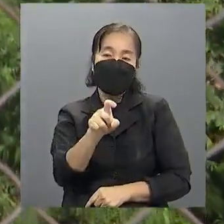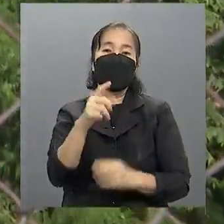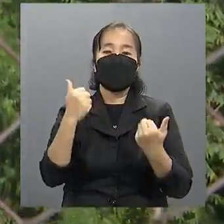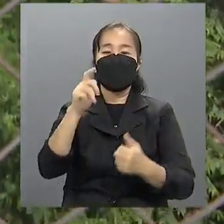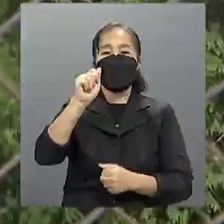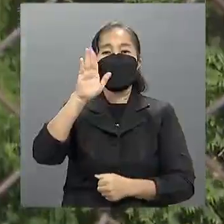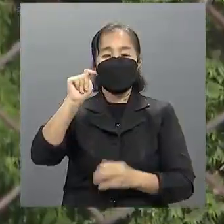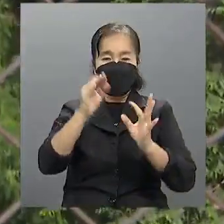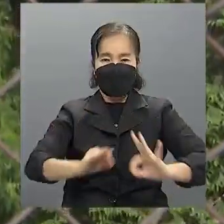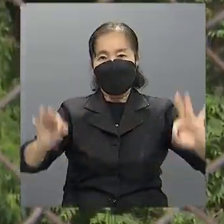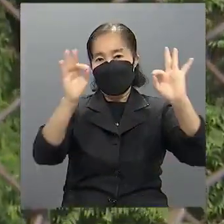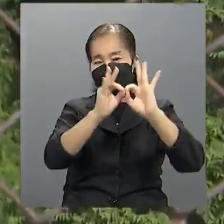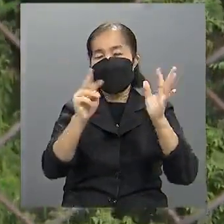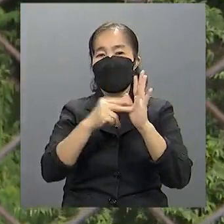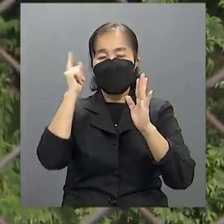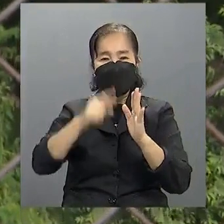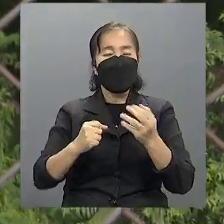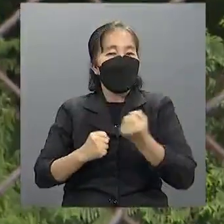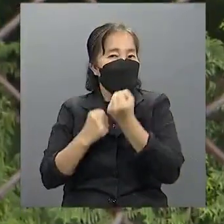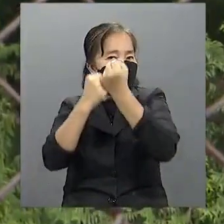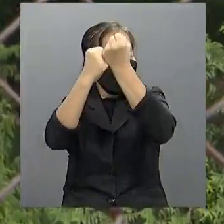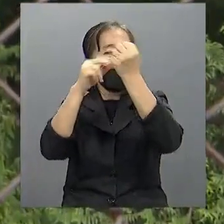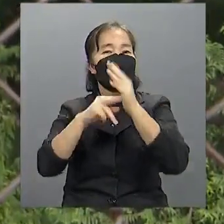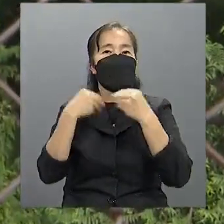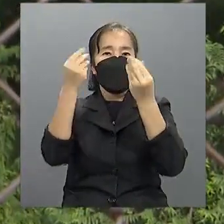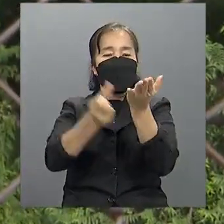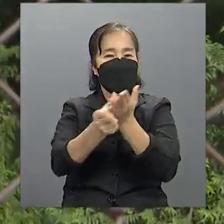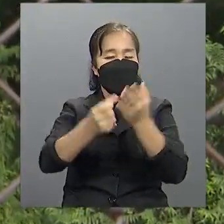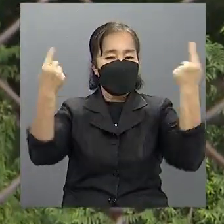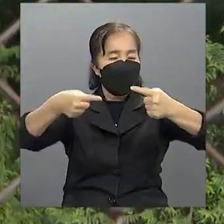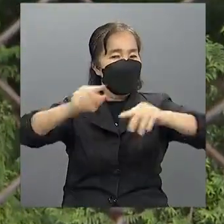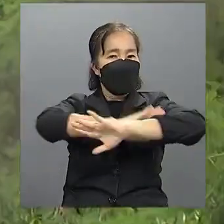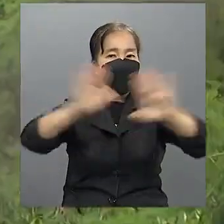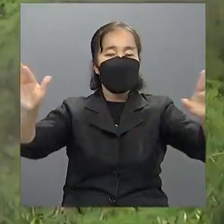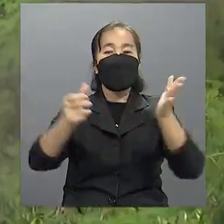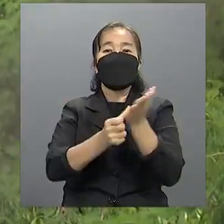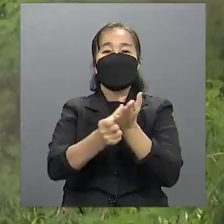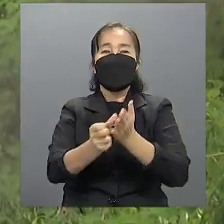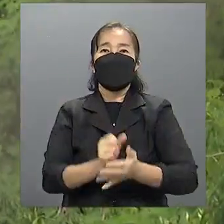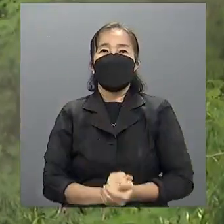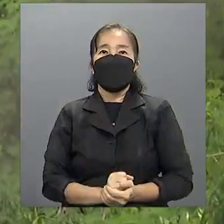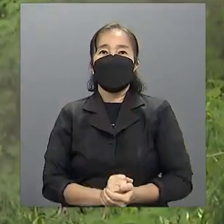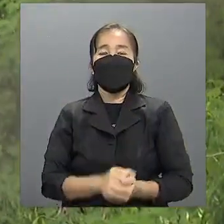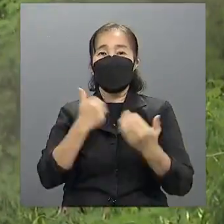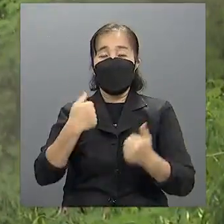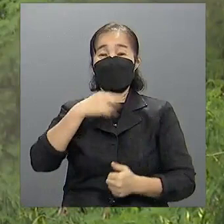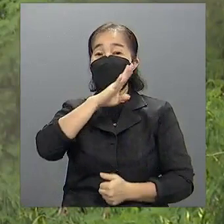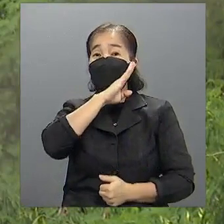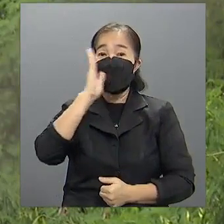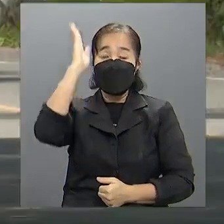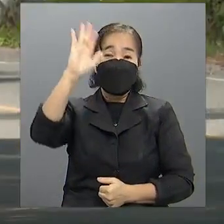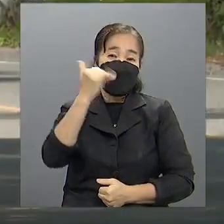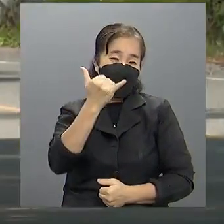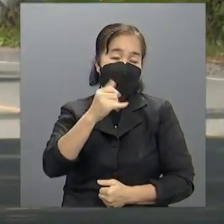ญที่จะเป็นตัวกลางในการคลี่คลายความขัดแย้งที่อาจปะทุซ้ำ ถ้ามันมีการทำเหมืองทองอยู่แล้วมีการเลือกตั้งอบต.เนี่